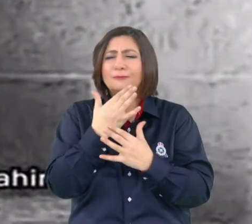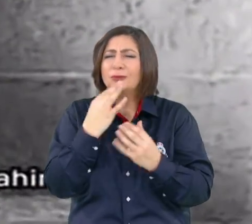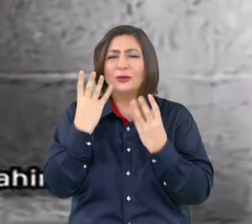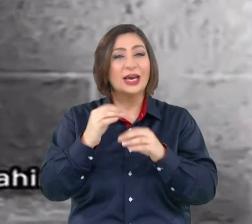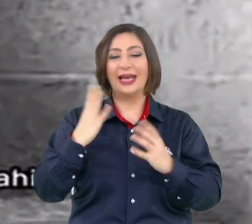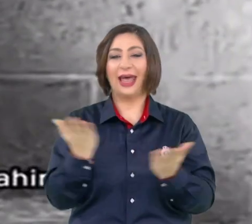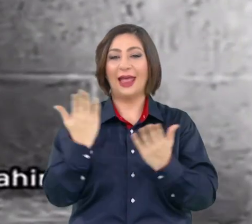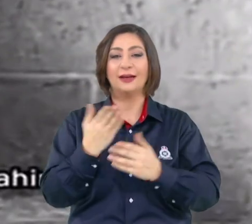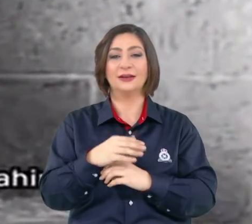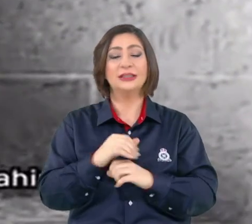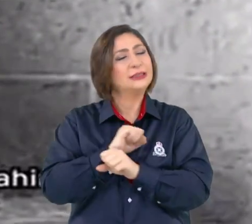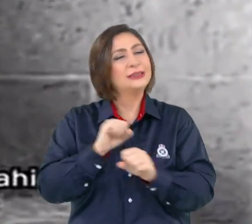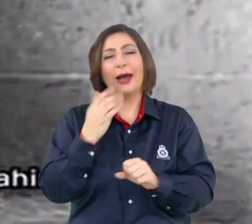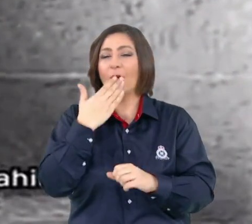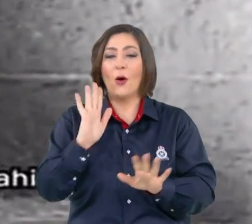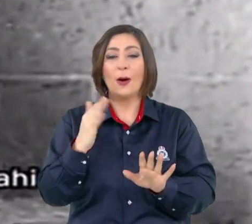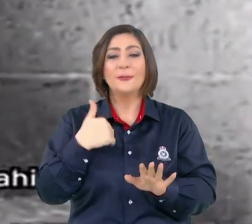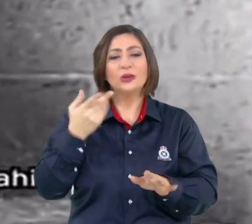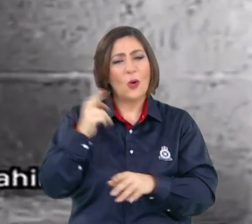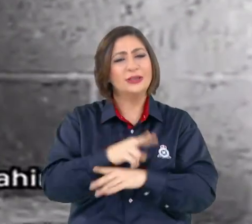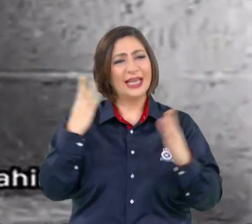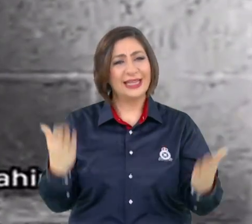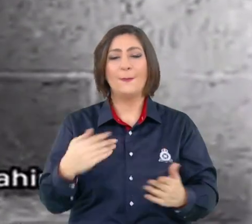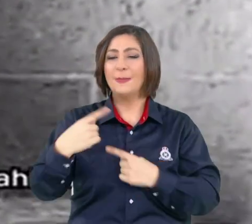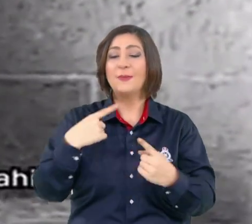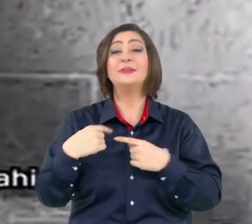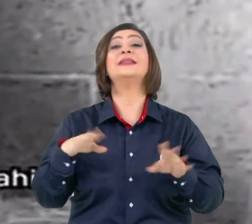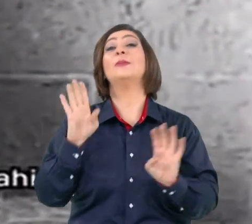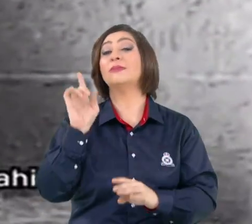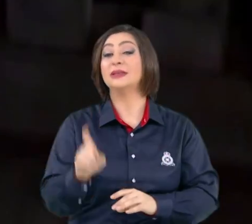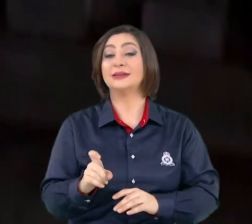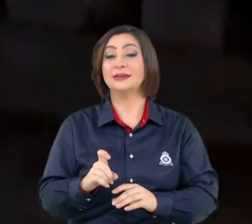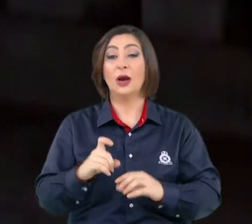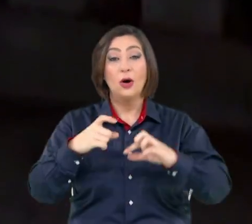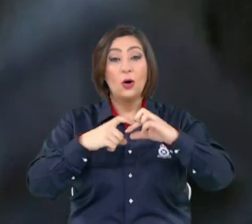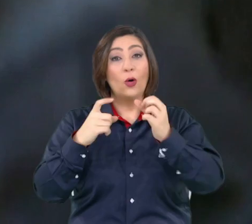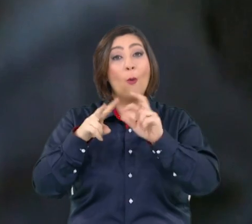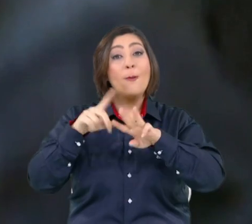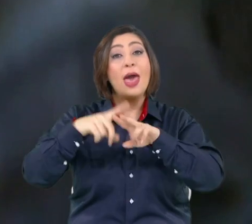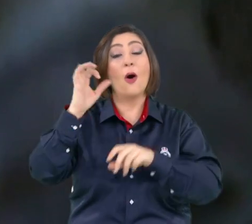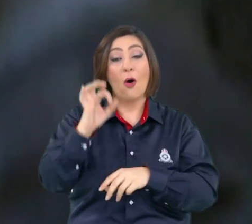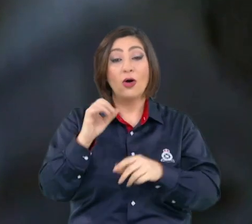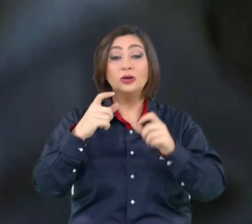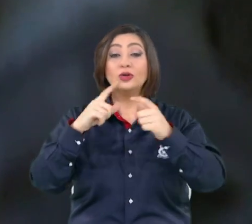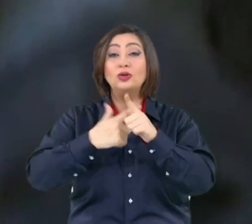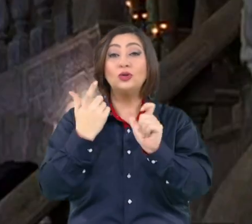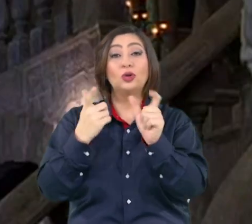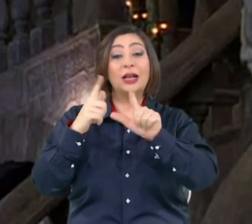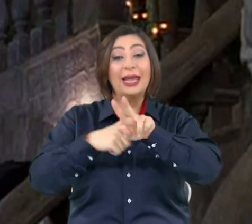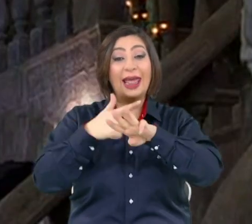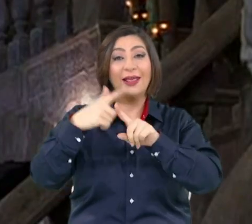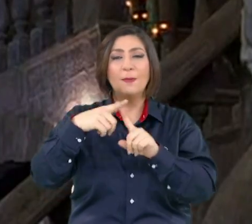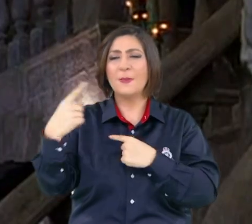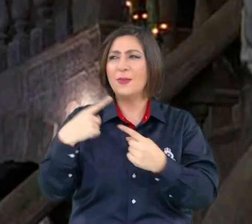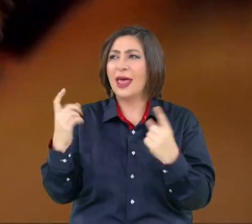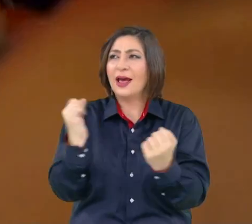kadar. Zarar yoksa biz ölsek de birbirimizin değil miyiz? Romeo'nun ve Juliet'in tek arzusu vardı.